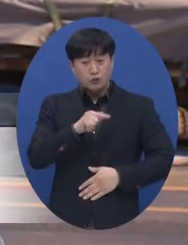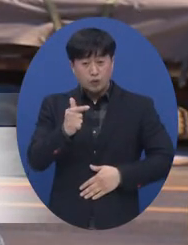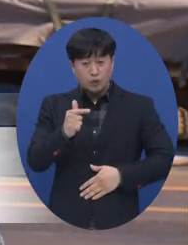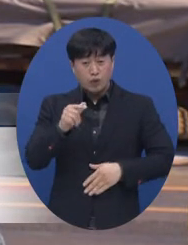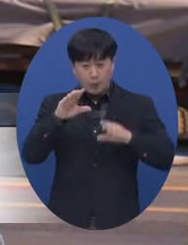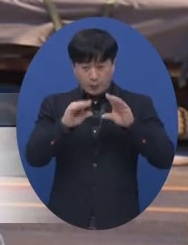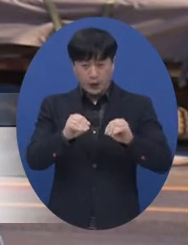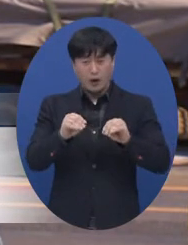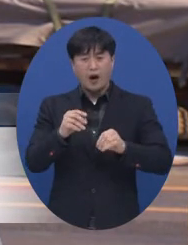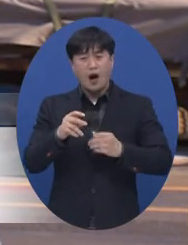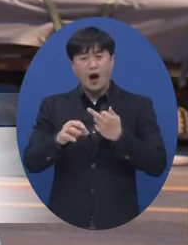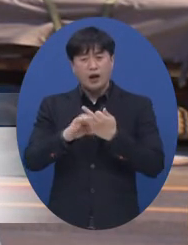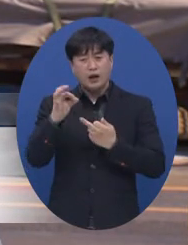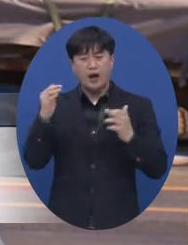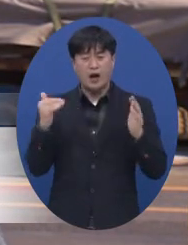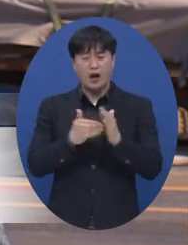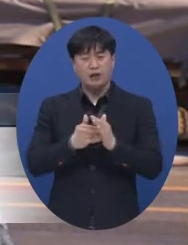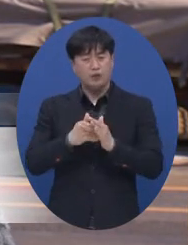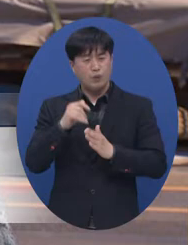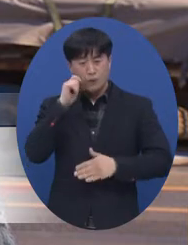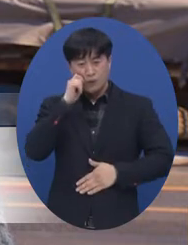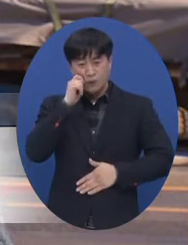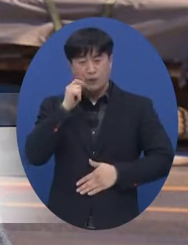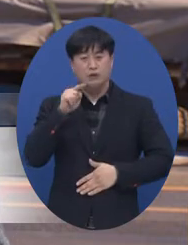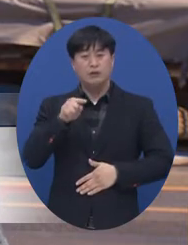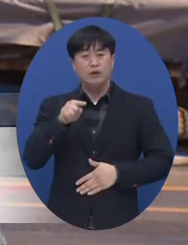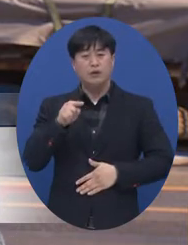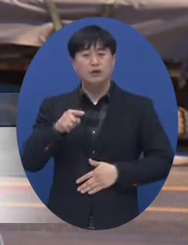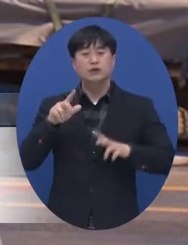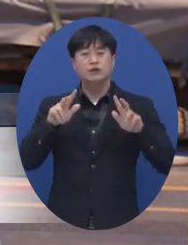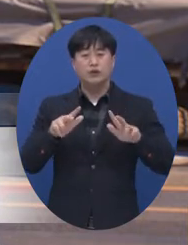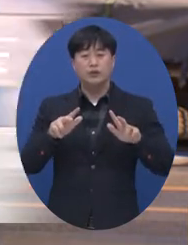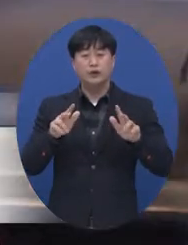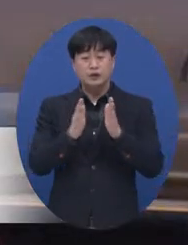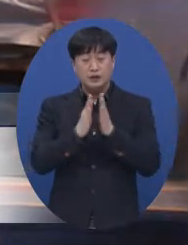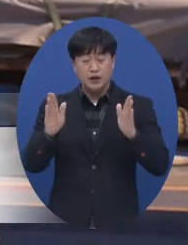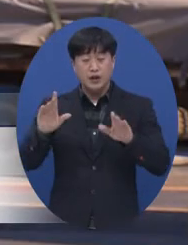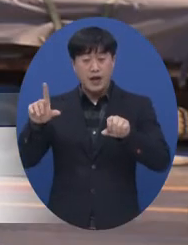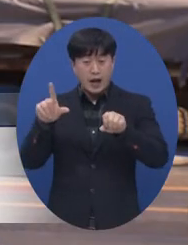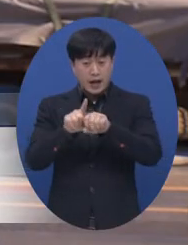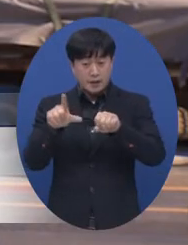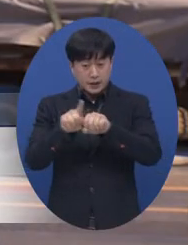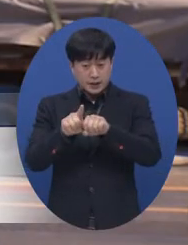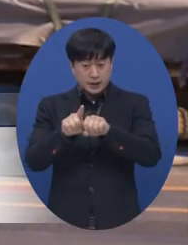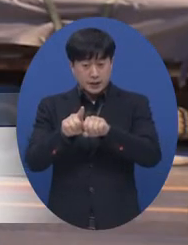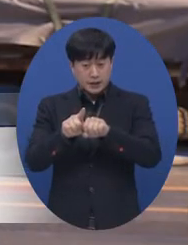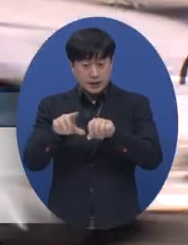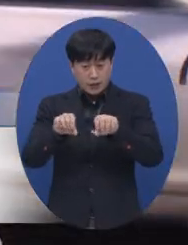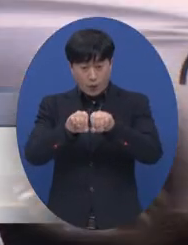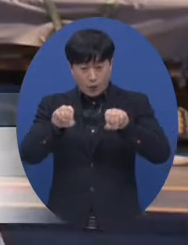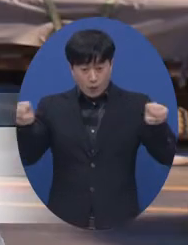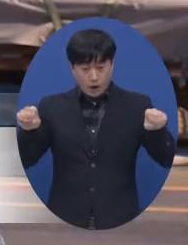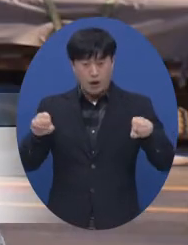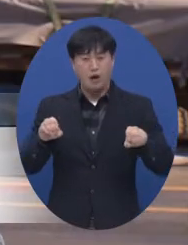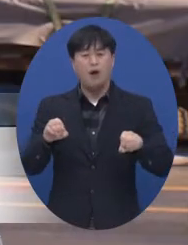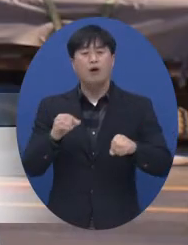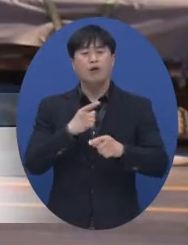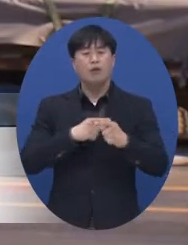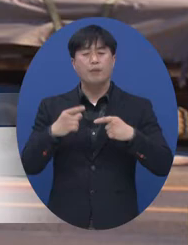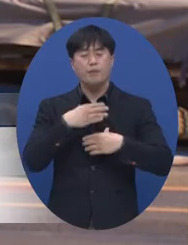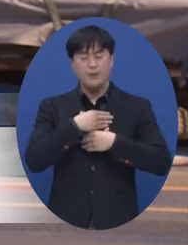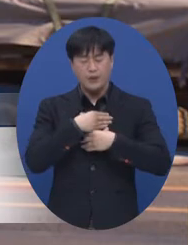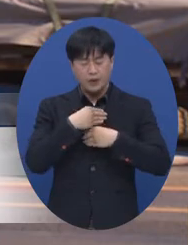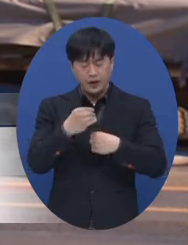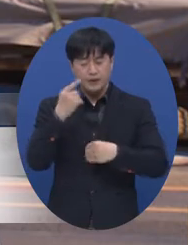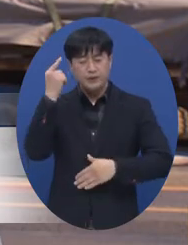더군다나 저녁에 떨어지면 은 아침까지 가야되고 이런 면에서는 이번에 들어오는 도시 그 애 2g